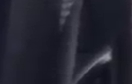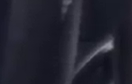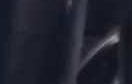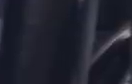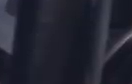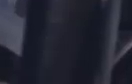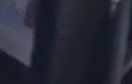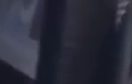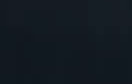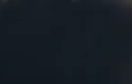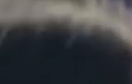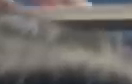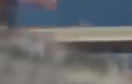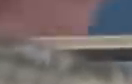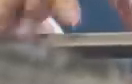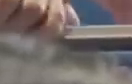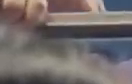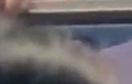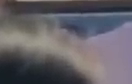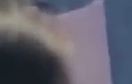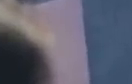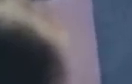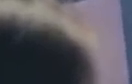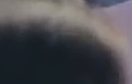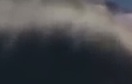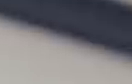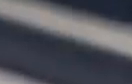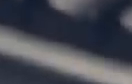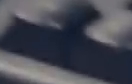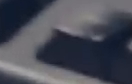Grabe, oh. Nagkakabarila na. Tapang ni Kay, ah.